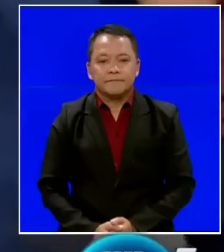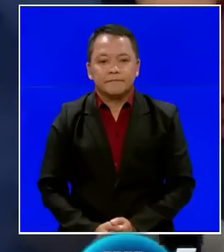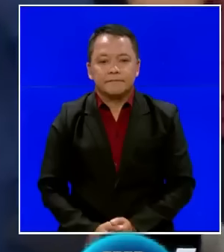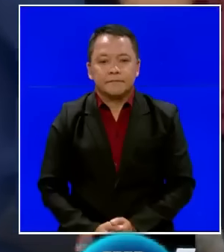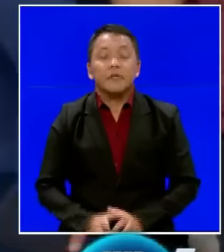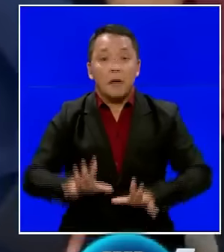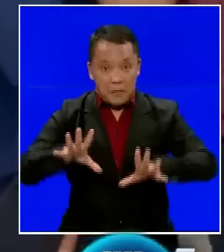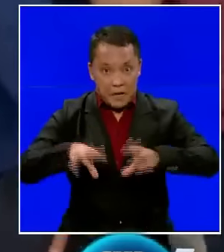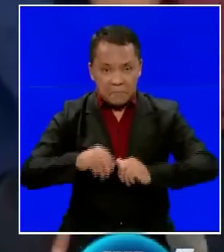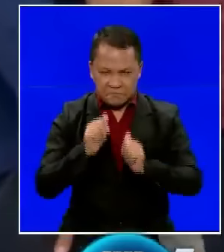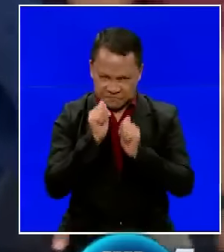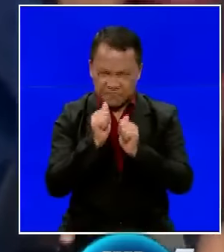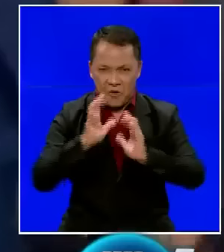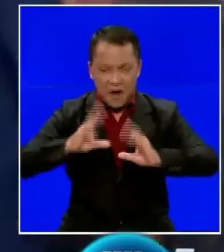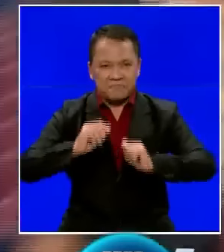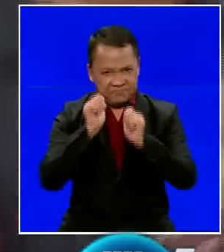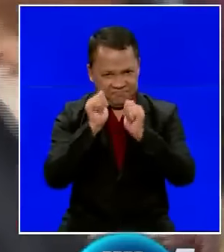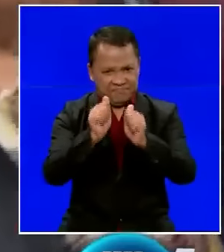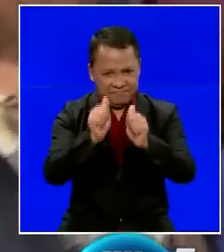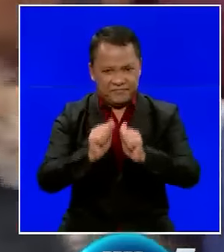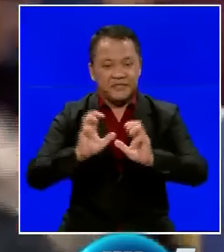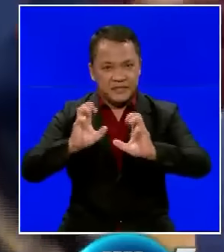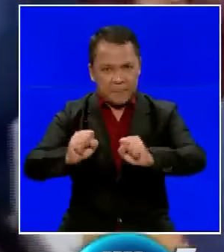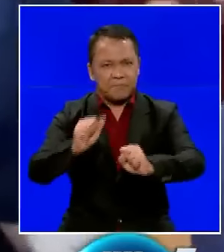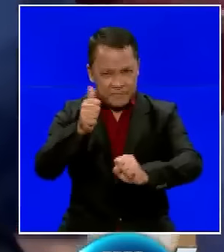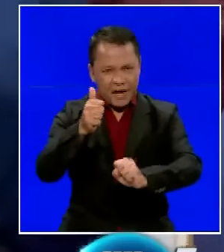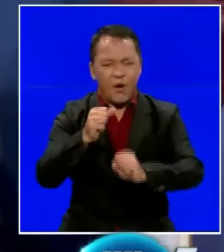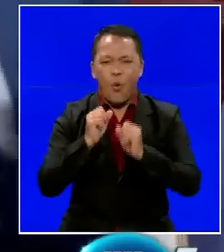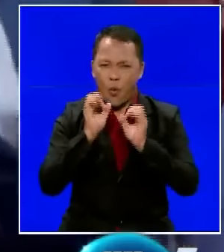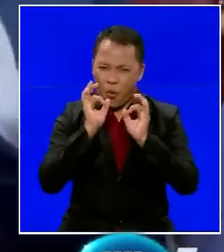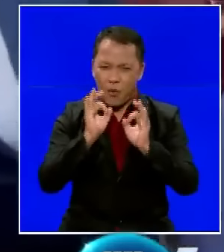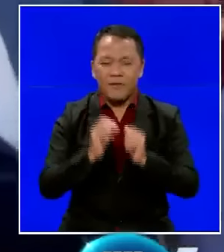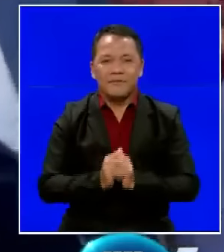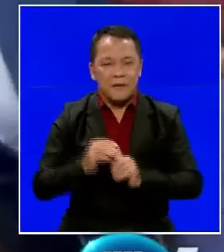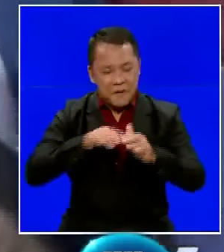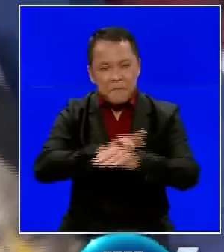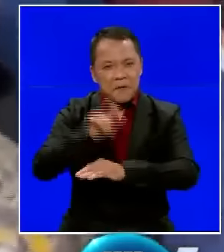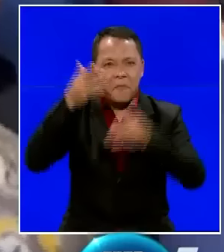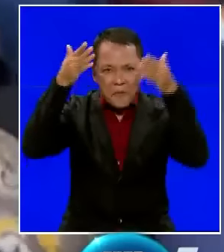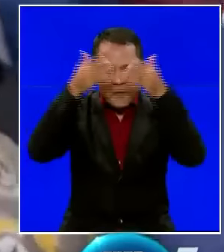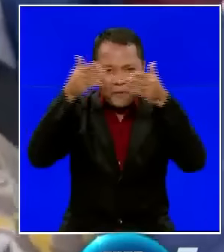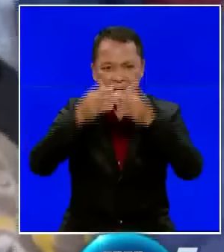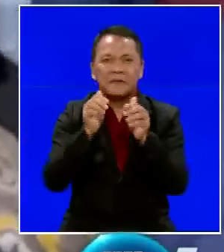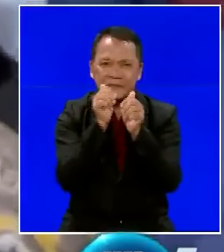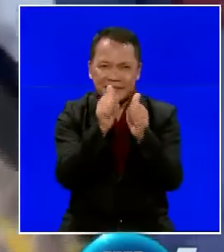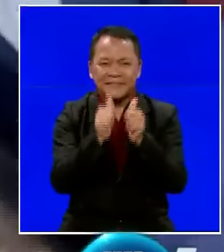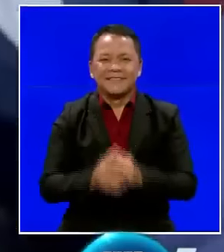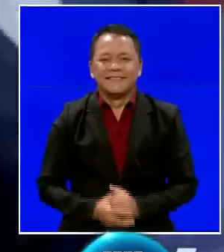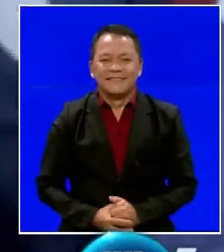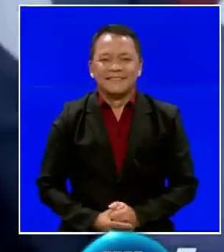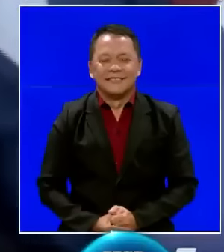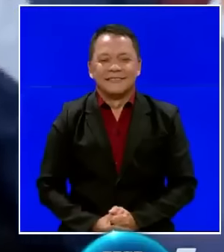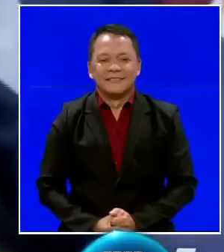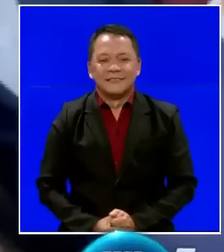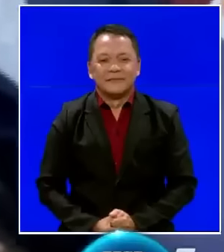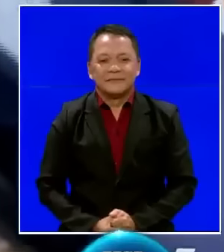ยอมรับเลยว่าจริงๆตั้งตามจับผมได้จริงๆเราบินไปมาอย่างนี้ยอดมากเลยแ